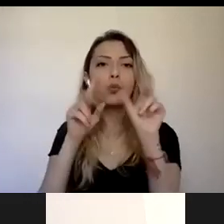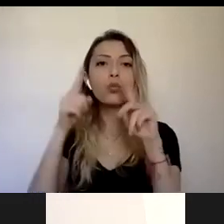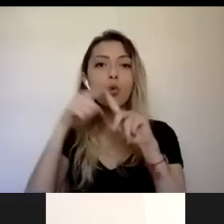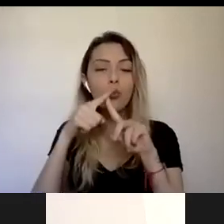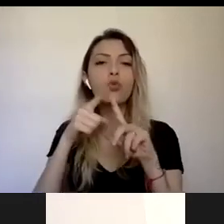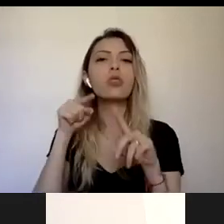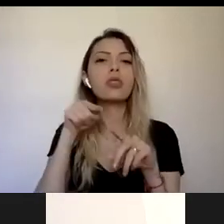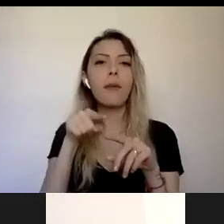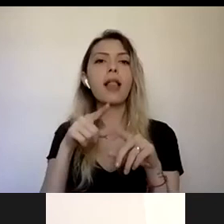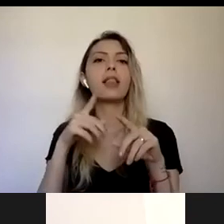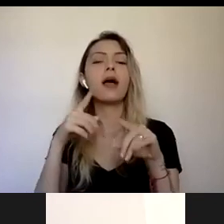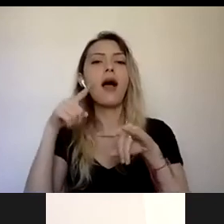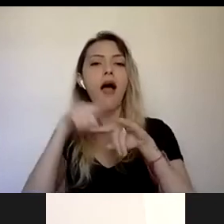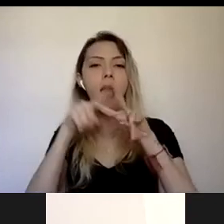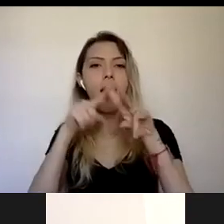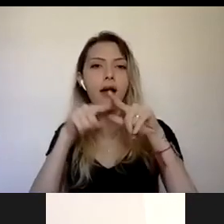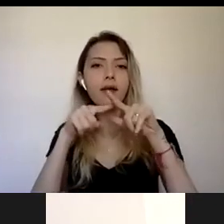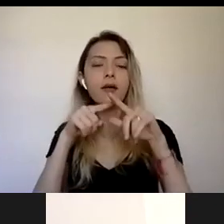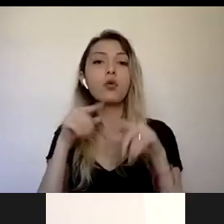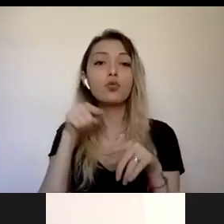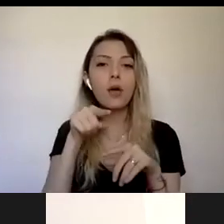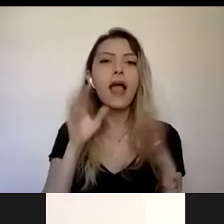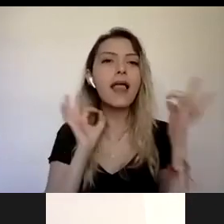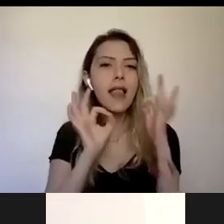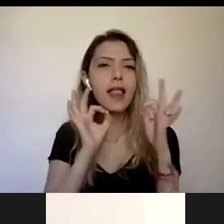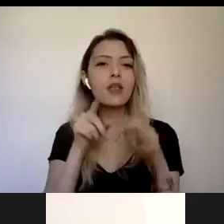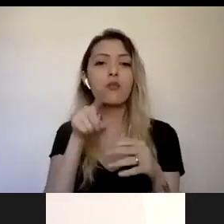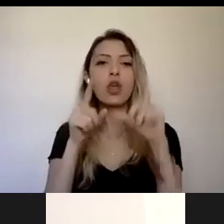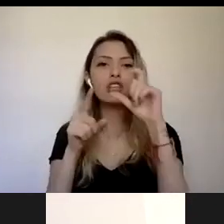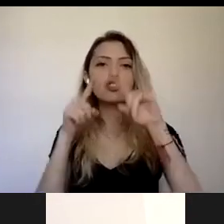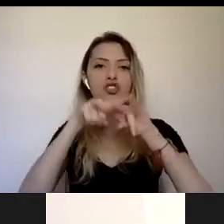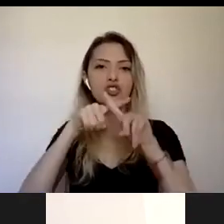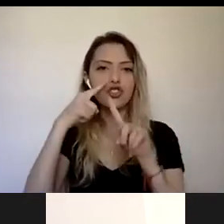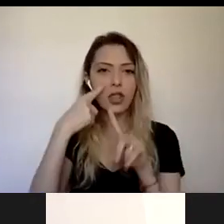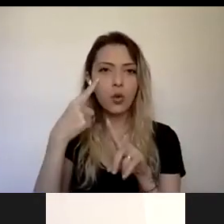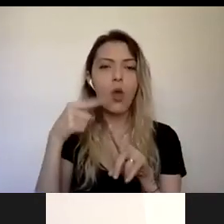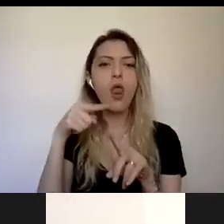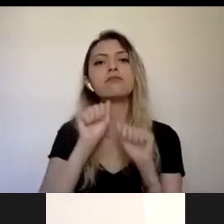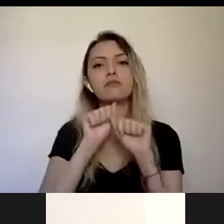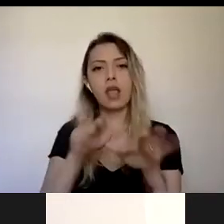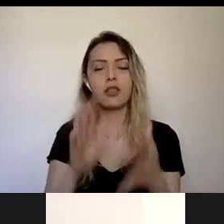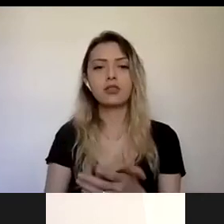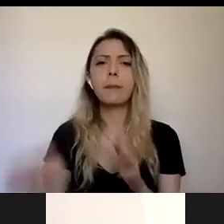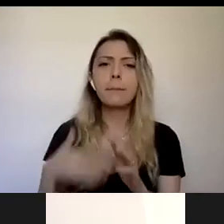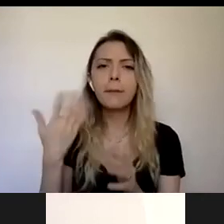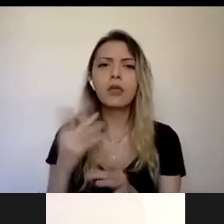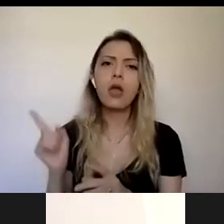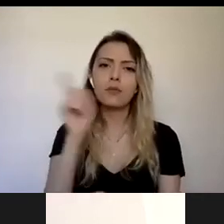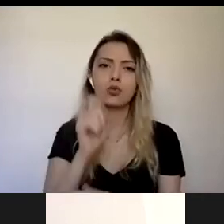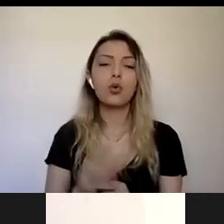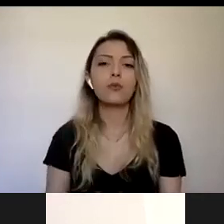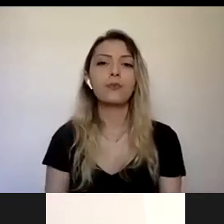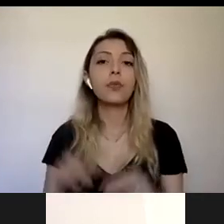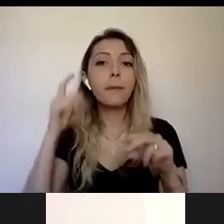linkini paylaştık sizinle yine chat bölümünden. Bir başka soru, izlemeye dair göstergelerin